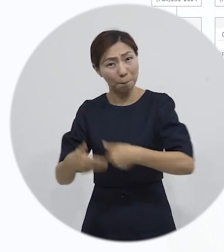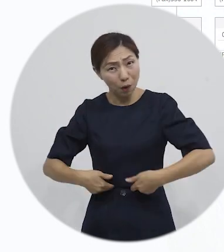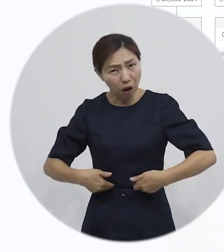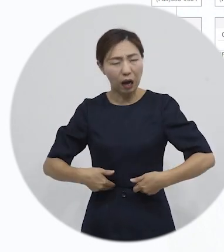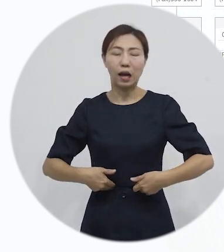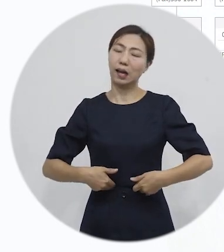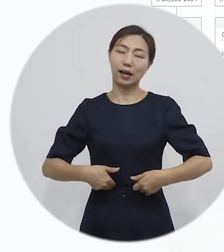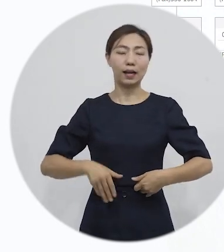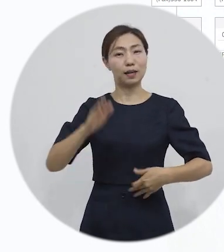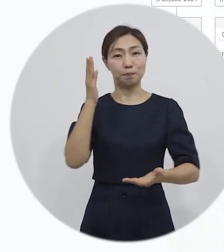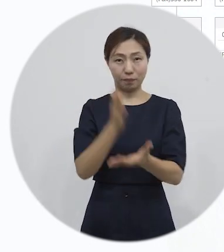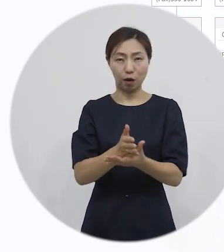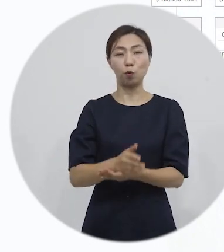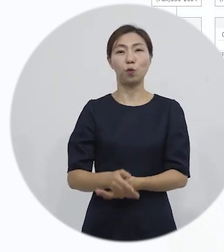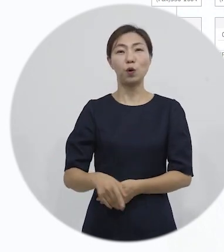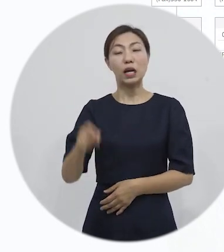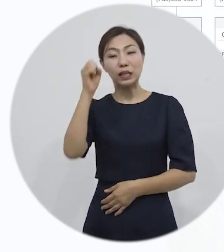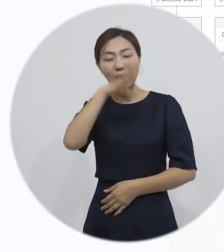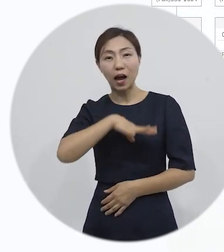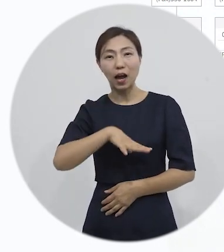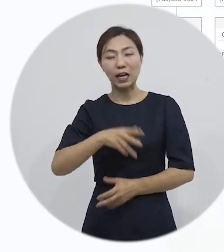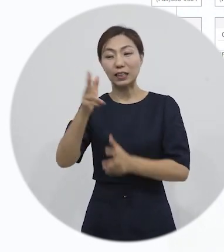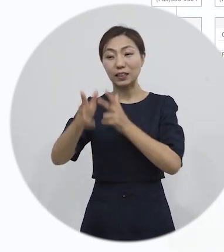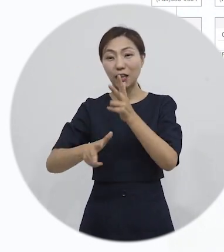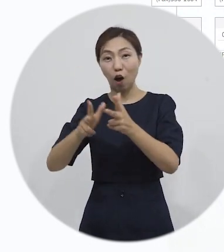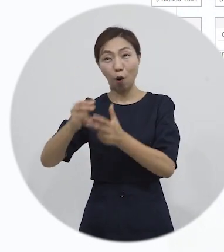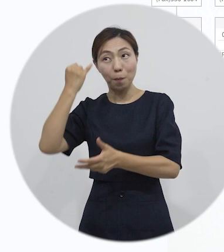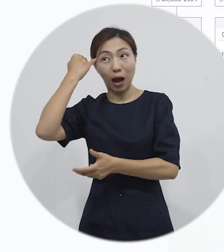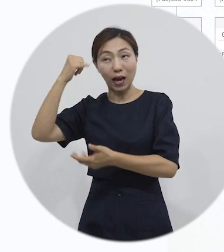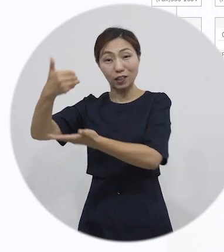생각된다면 그거를 부서마다 쪼개서 차라리